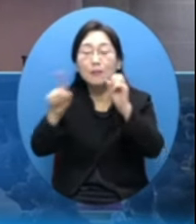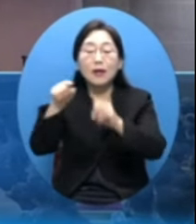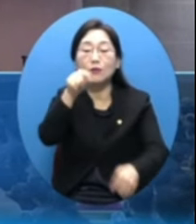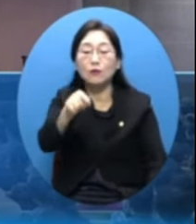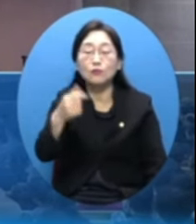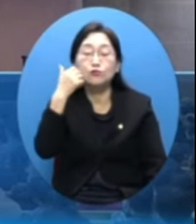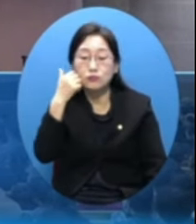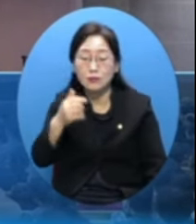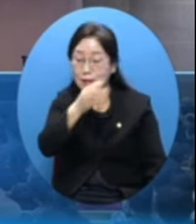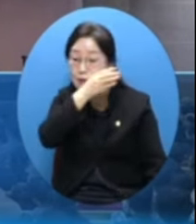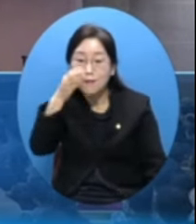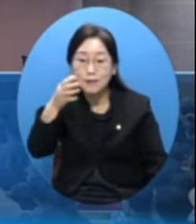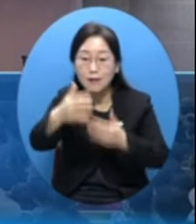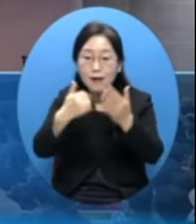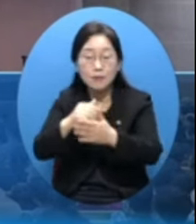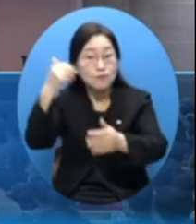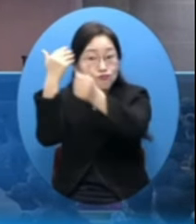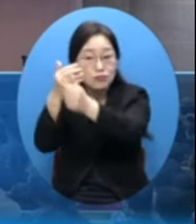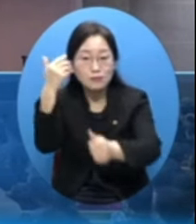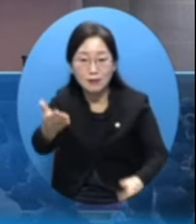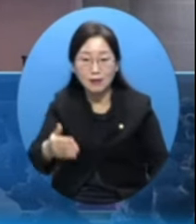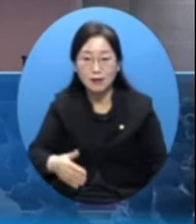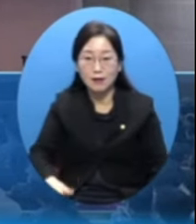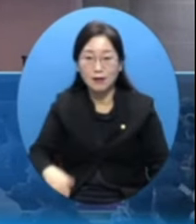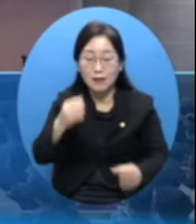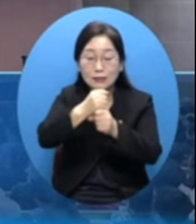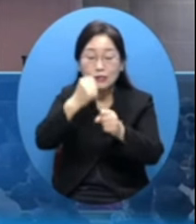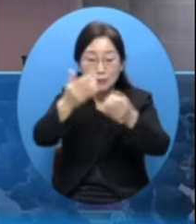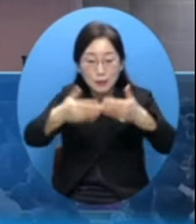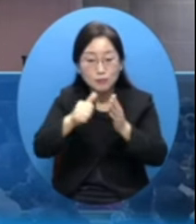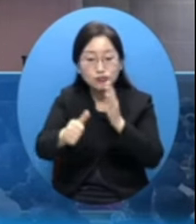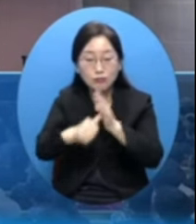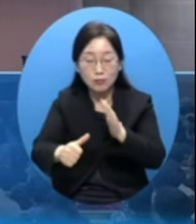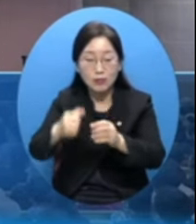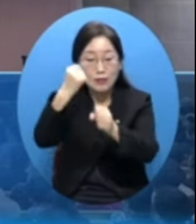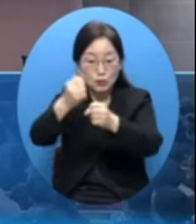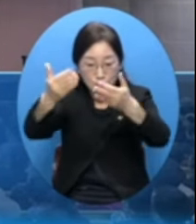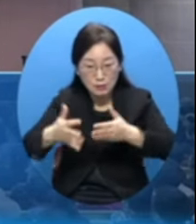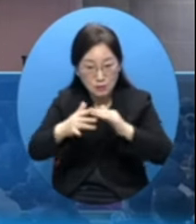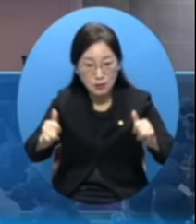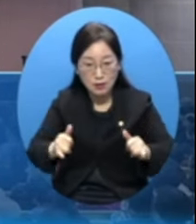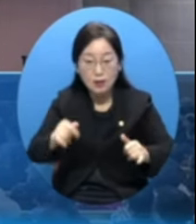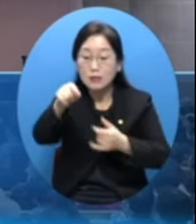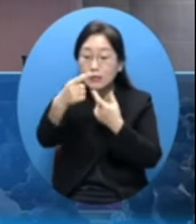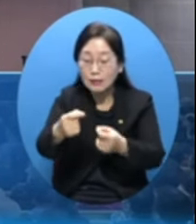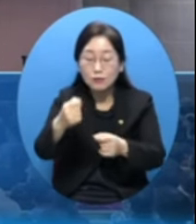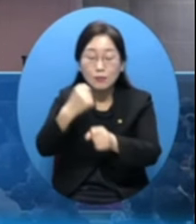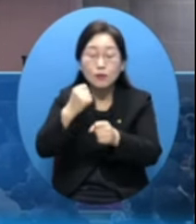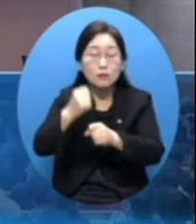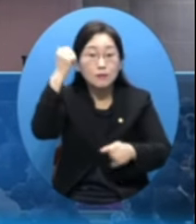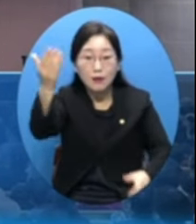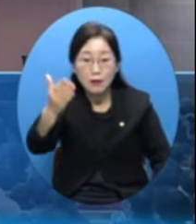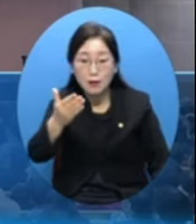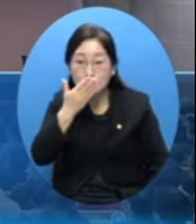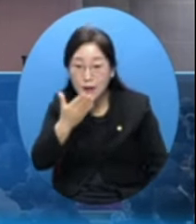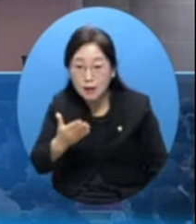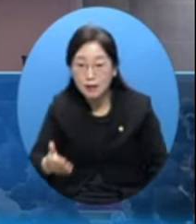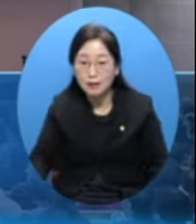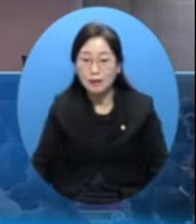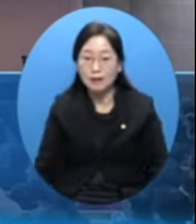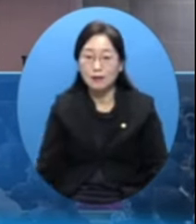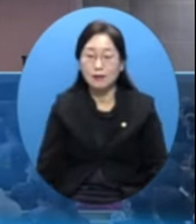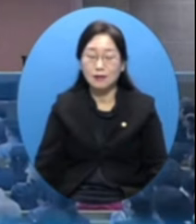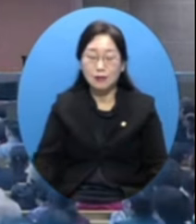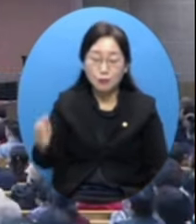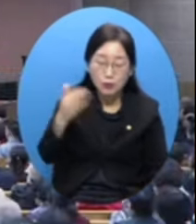누구이기에 감히 하나님께 반문하느냐? 짐을 받은 물건이 지은 자에게 어찌 나를 이같이 만들었느냐 말하겠느냐. 그날